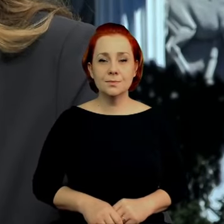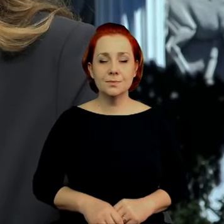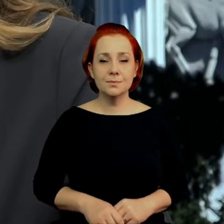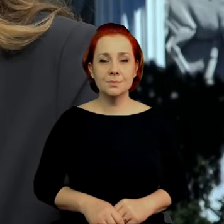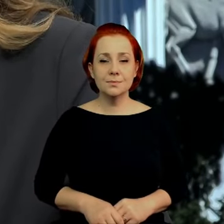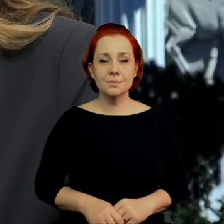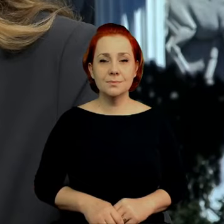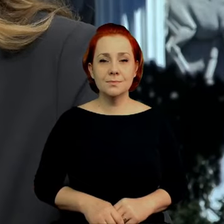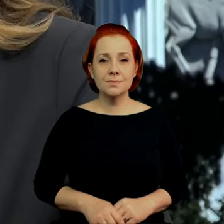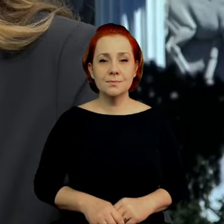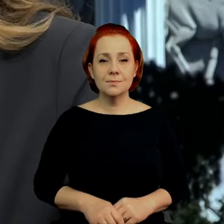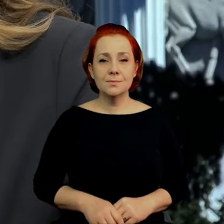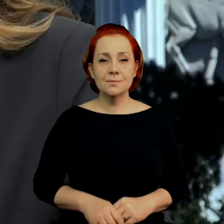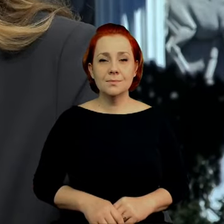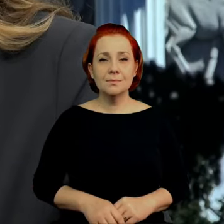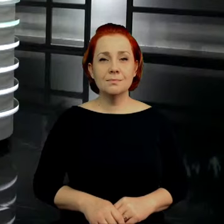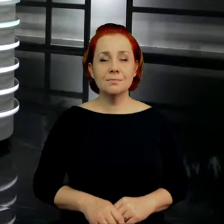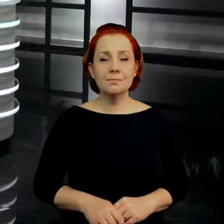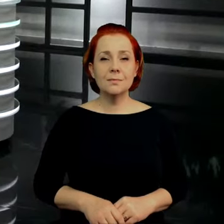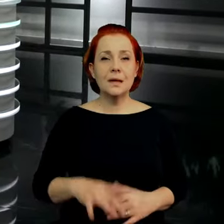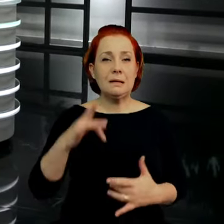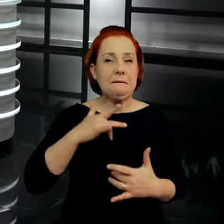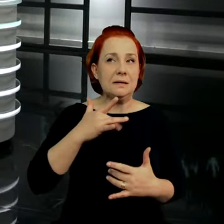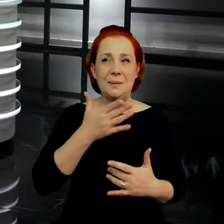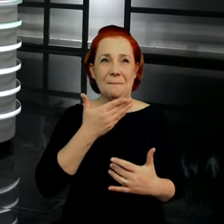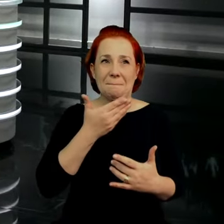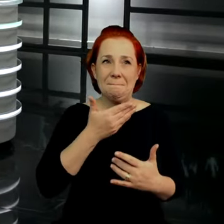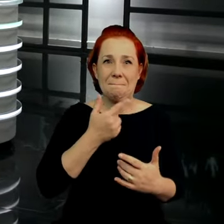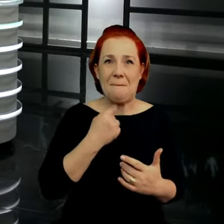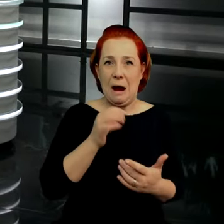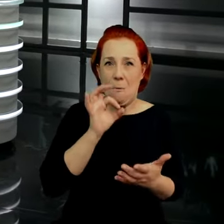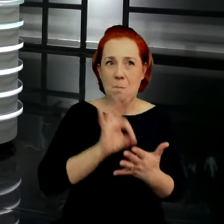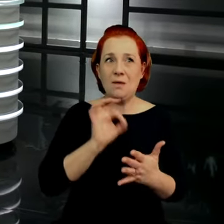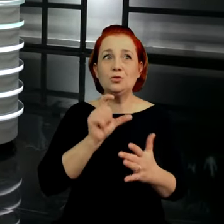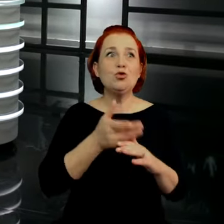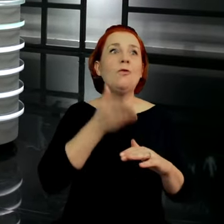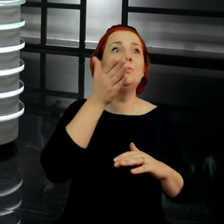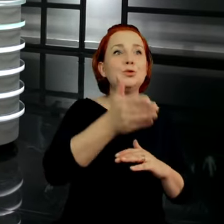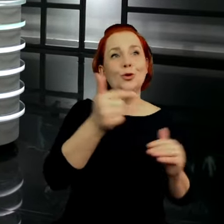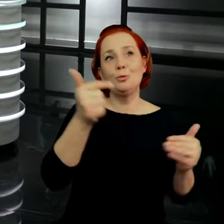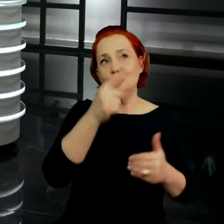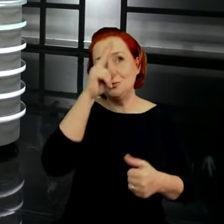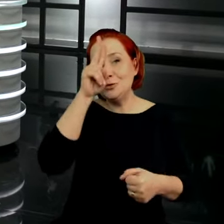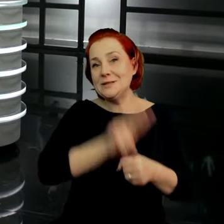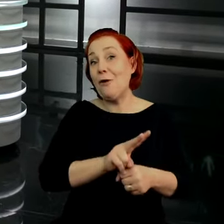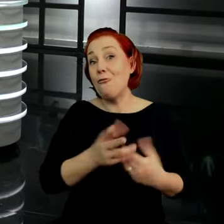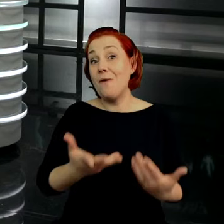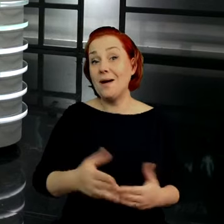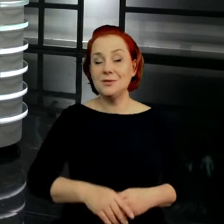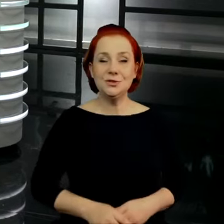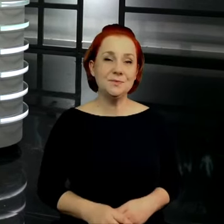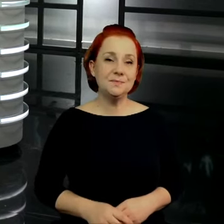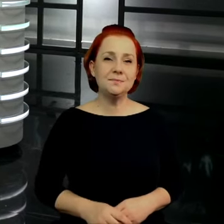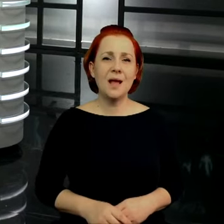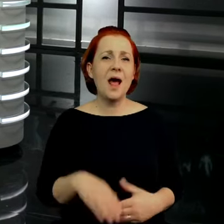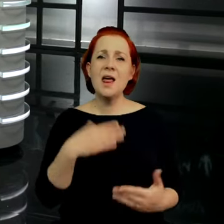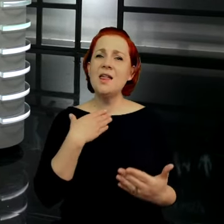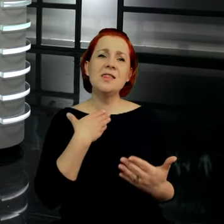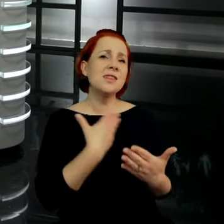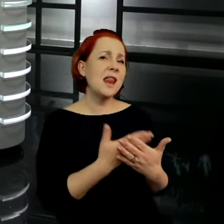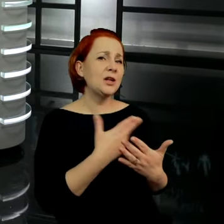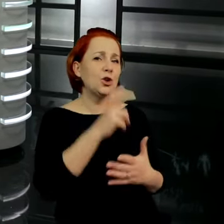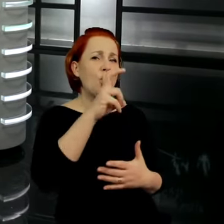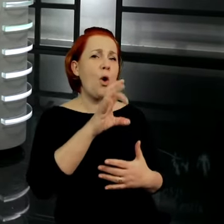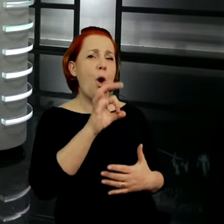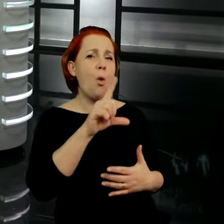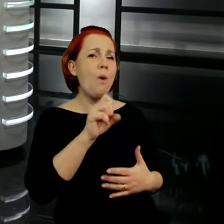z taką niewielką pewnością, co będzie w przyszłości. Muszę zaufać. Ale proszę mi powiedzieć, dlaczego Szymon Hołownia nie chce tej wspólnej listy?